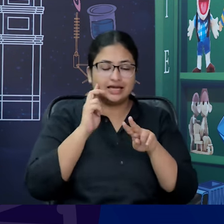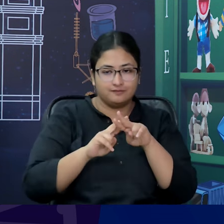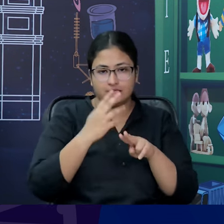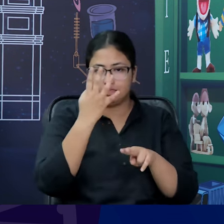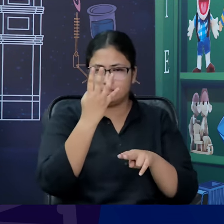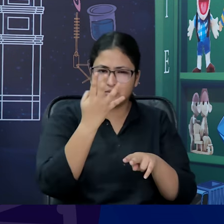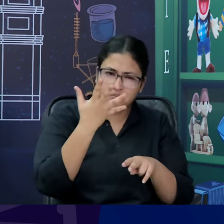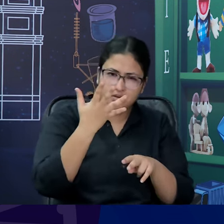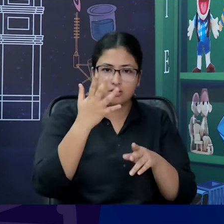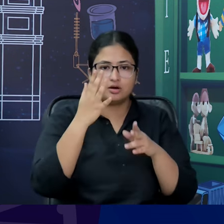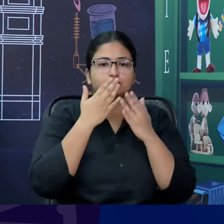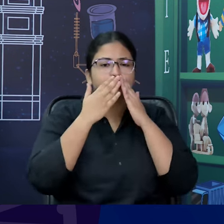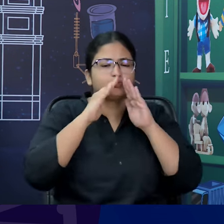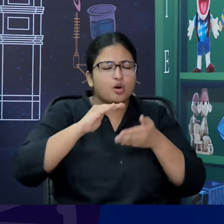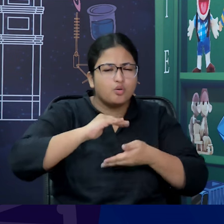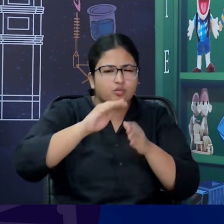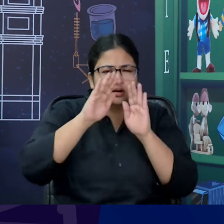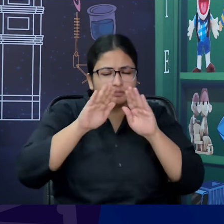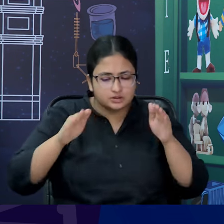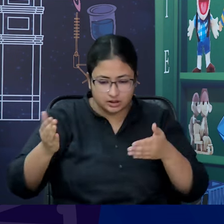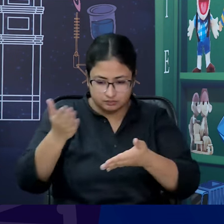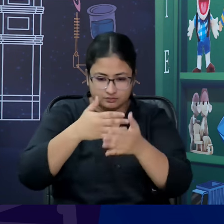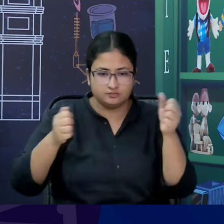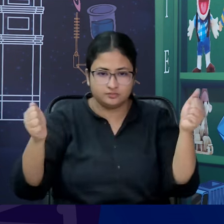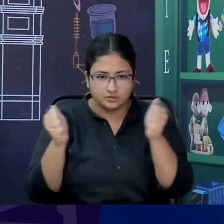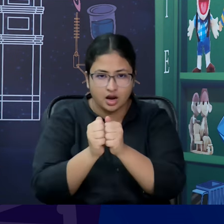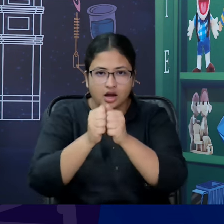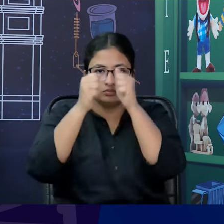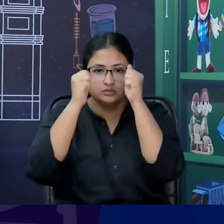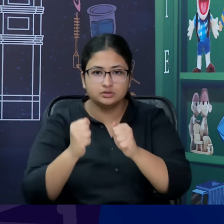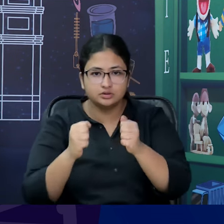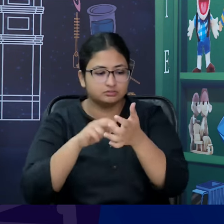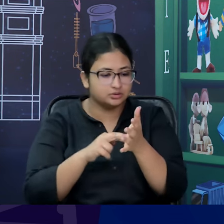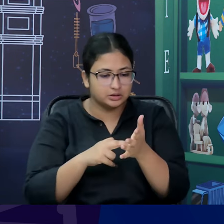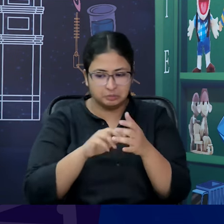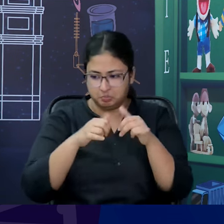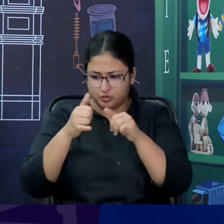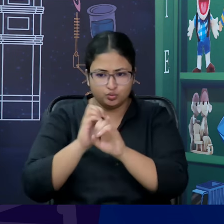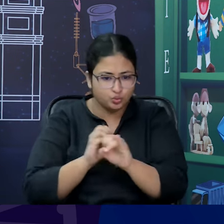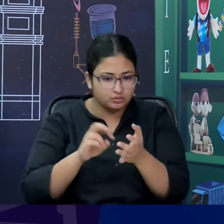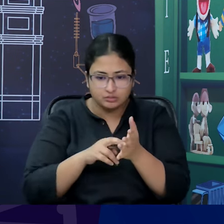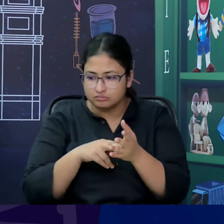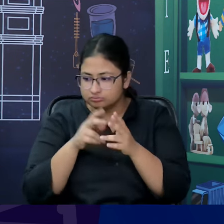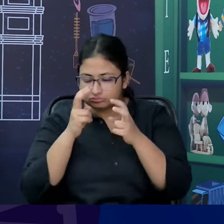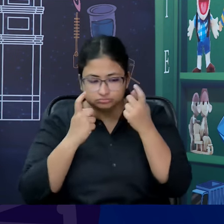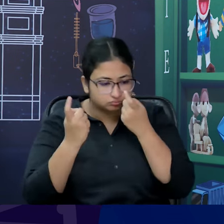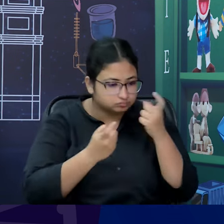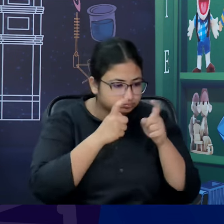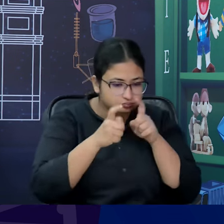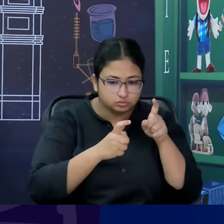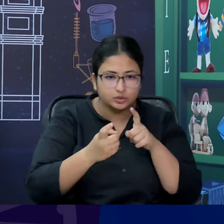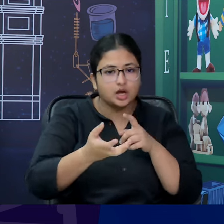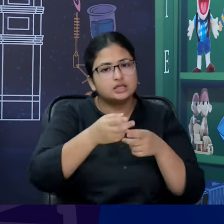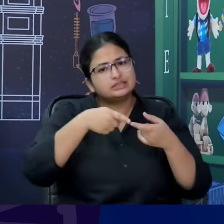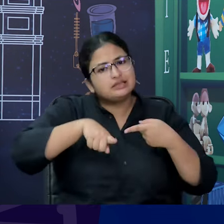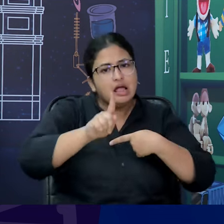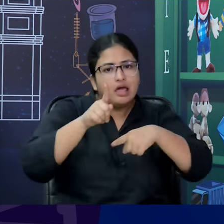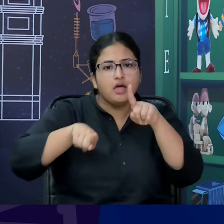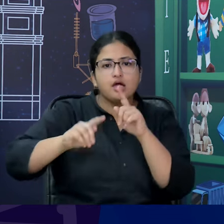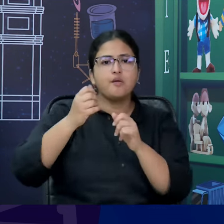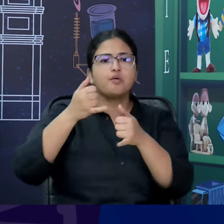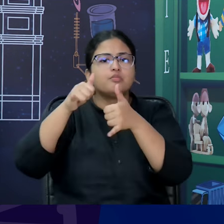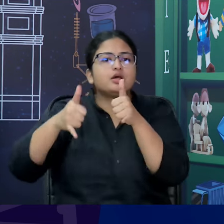दो वह अपने पास जो भी साधन है उन्हीं से नए नए खेल बना लेंगे बाहर भीतर यह घर